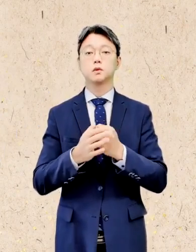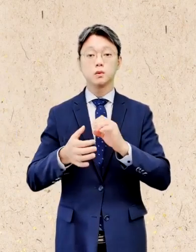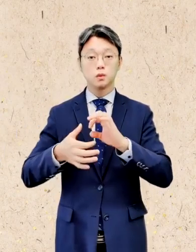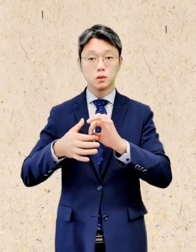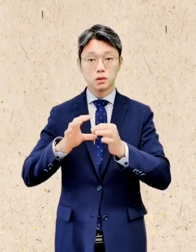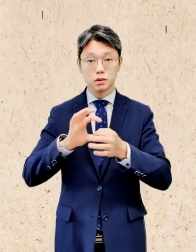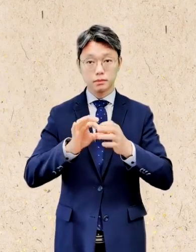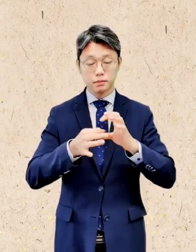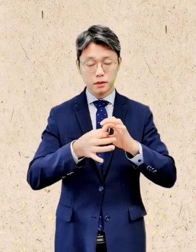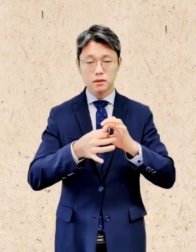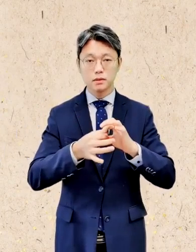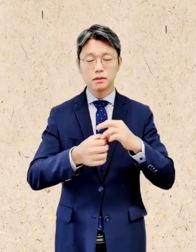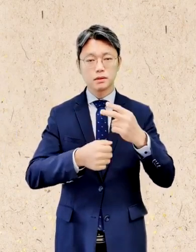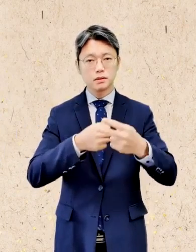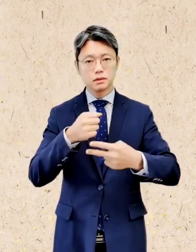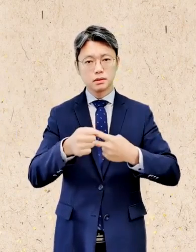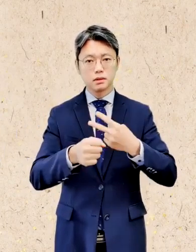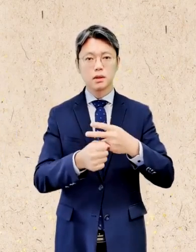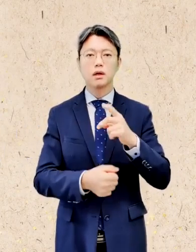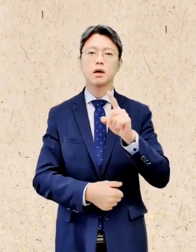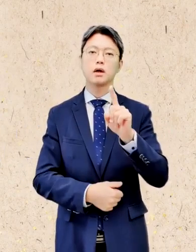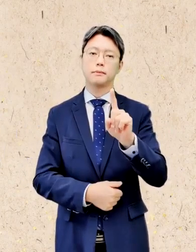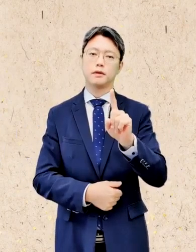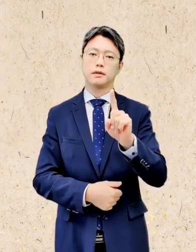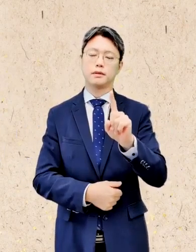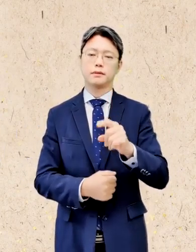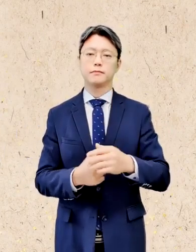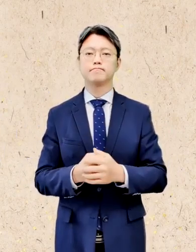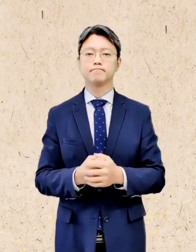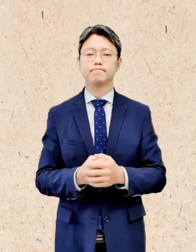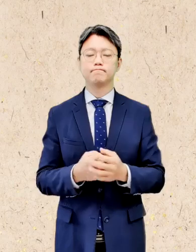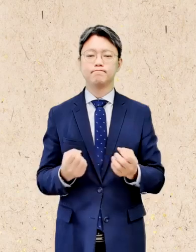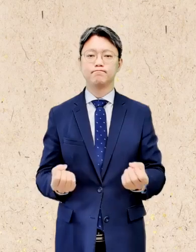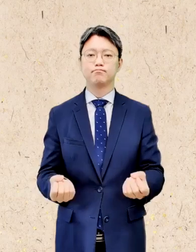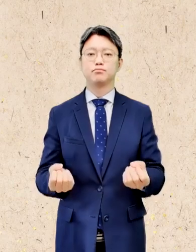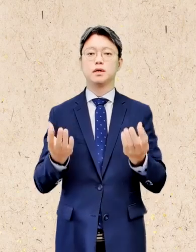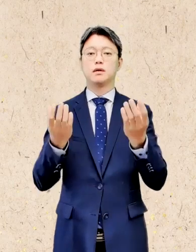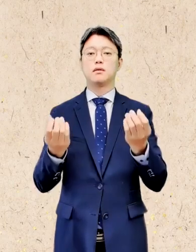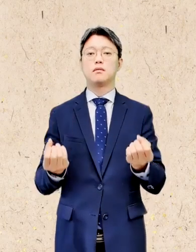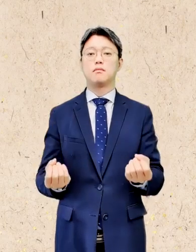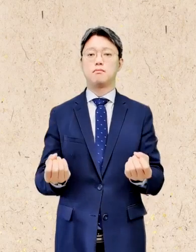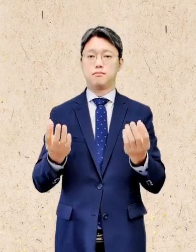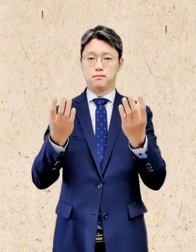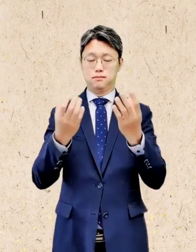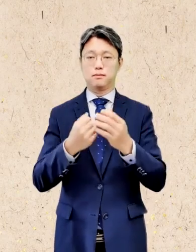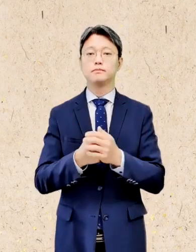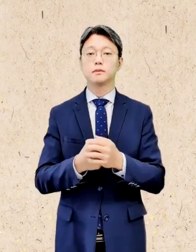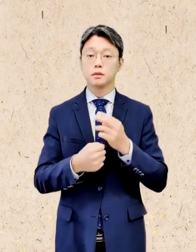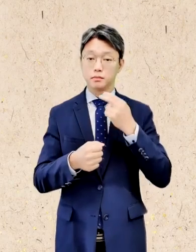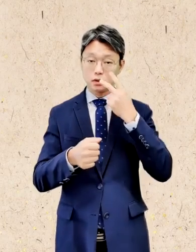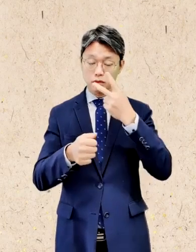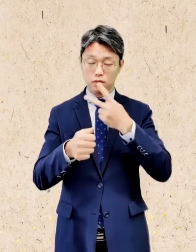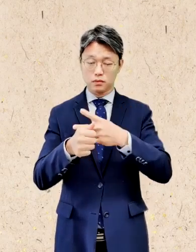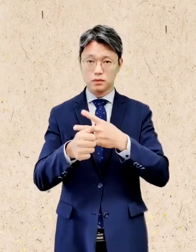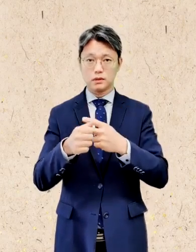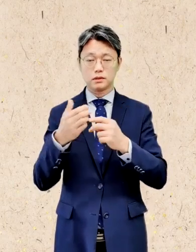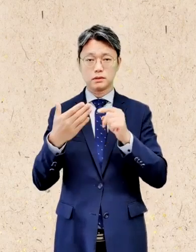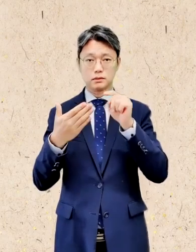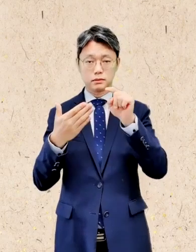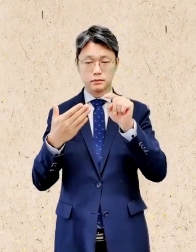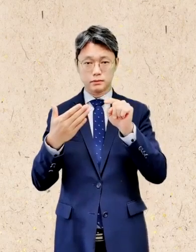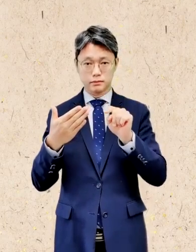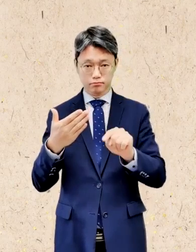오늘날의 올림픽 경기 같은 이스트모스 축제가 2년에 한 번 고린도에서 열렸습니다. 바울은 9장에서 이런